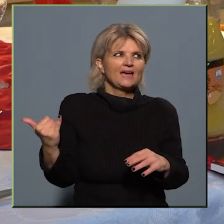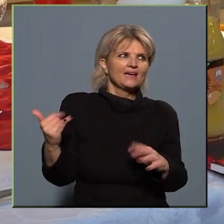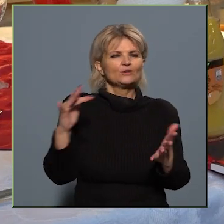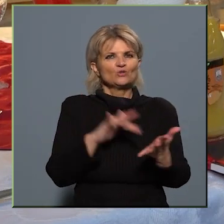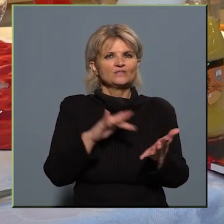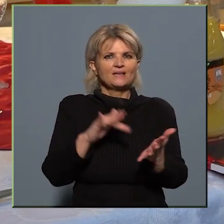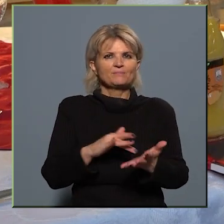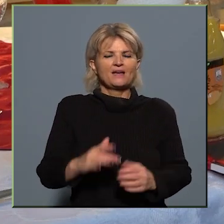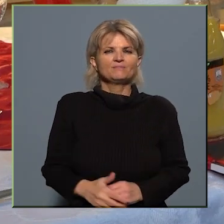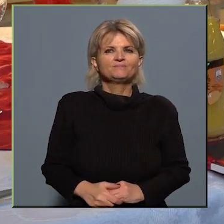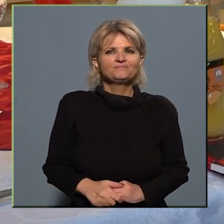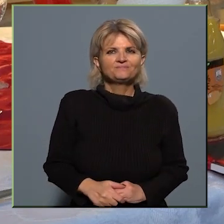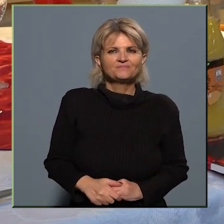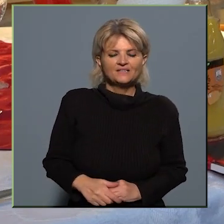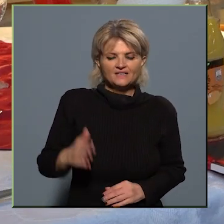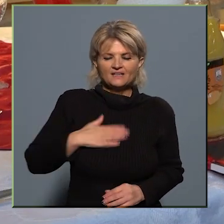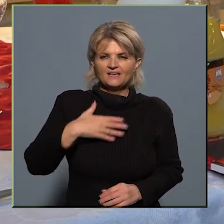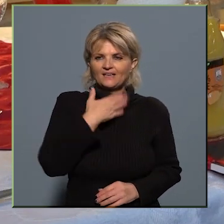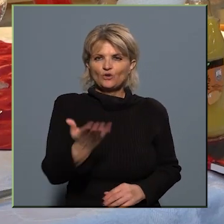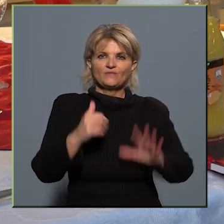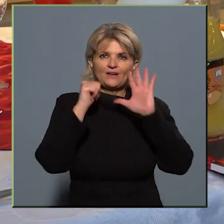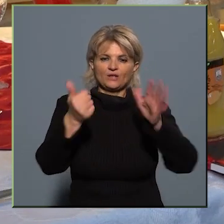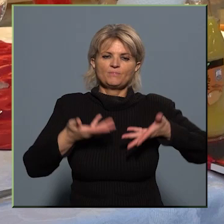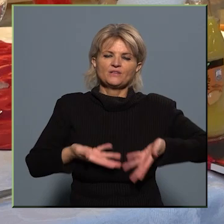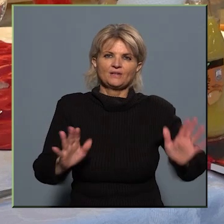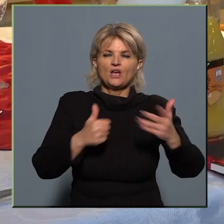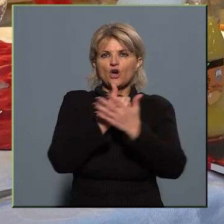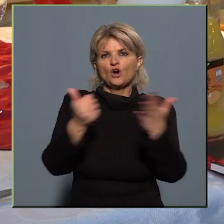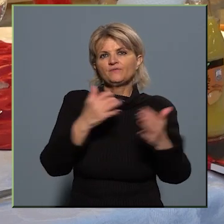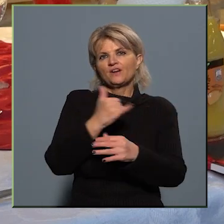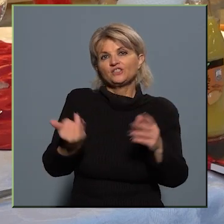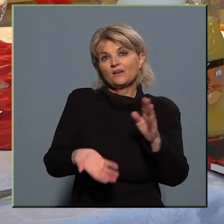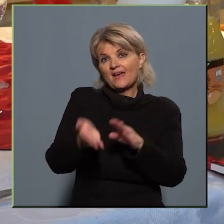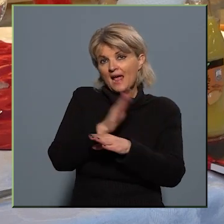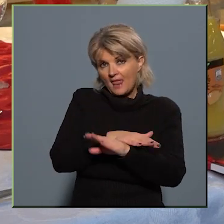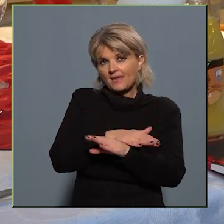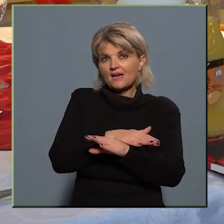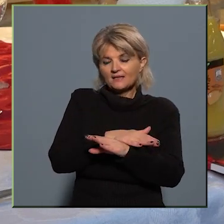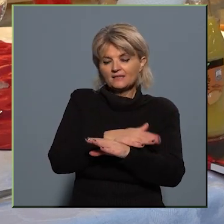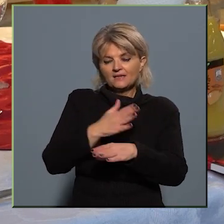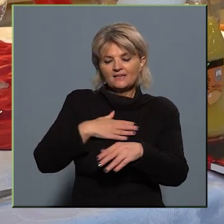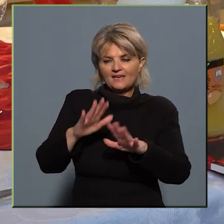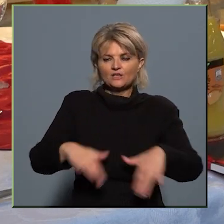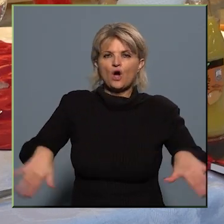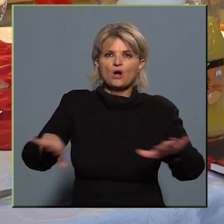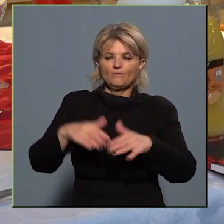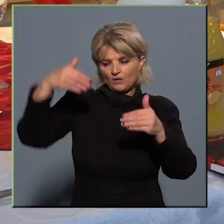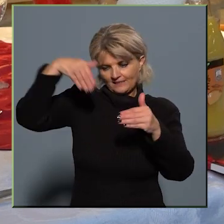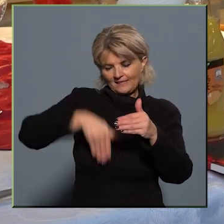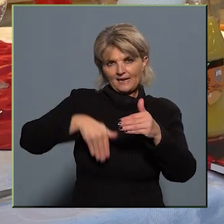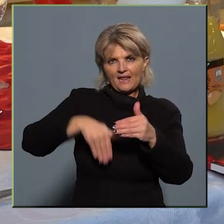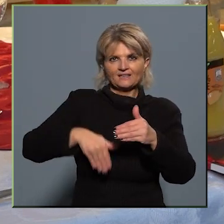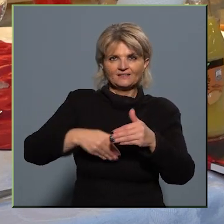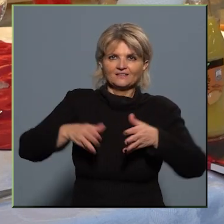dereka. Hát én 56-ban születtem, a 60-as évek eleje, 60-as évek dereka. Én az Alfölddéli Csücskében